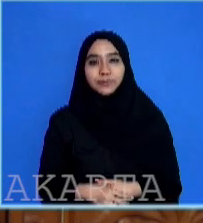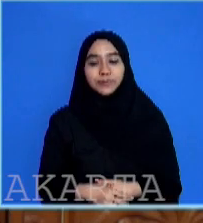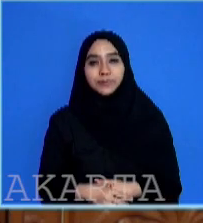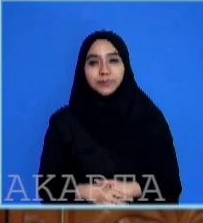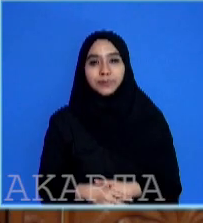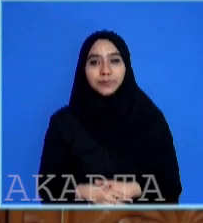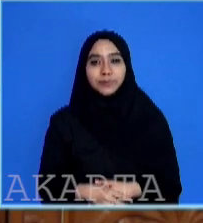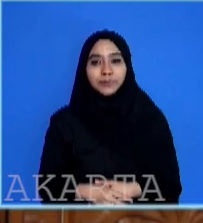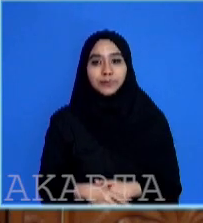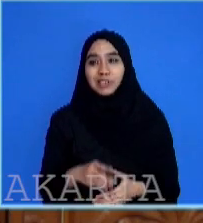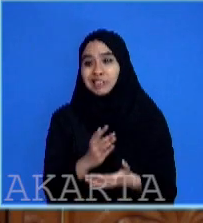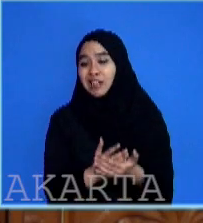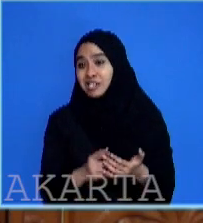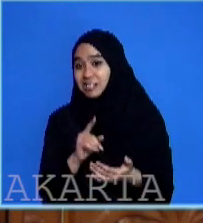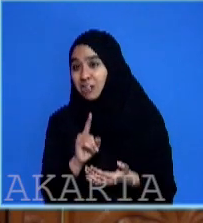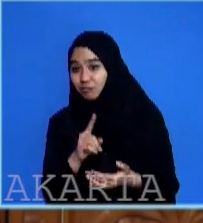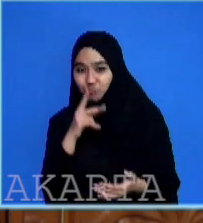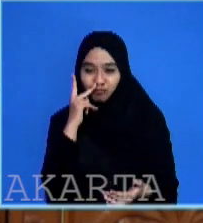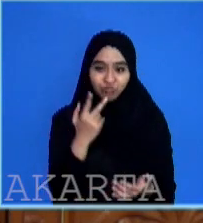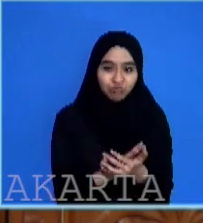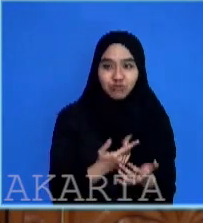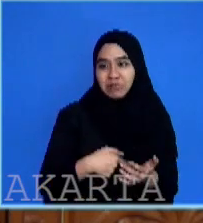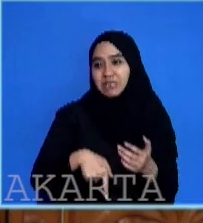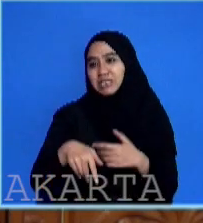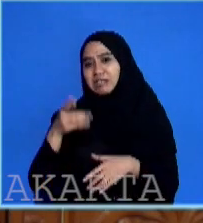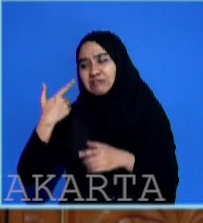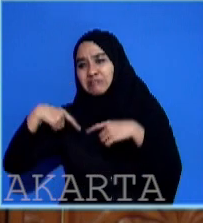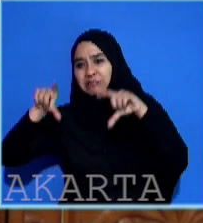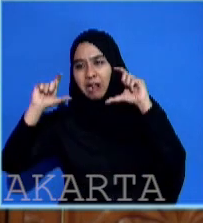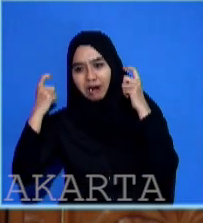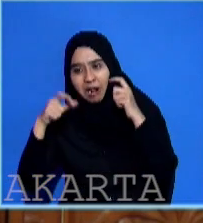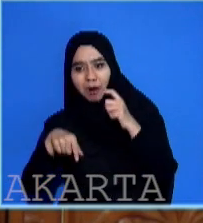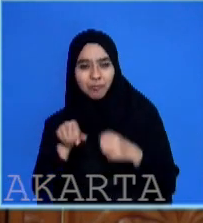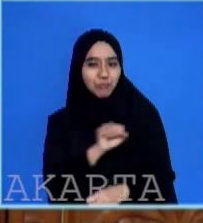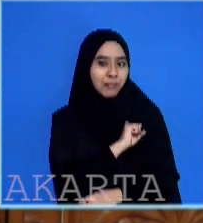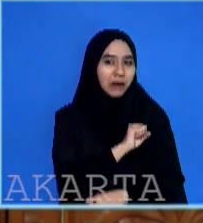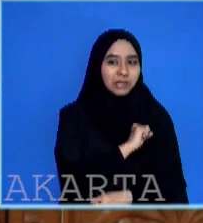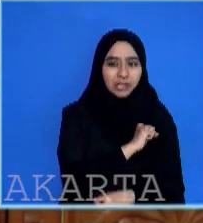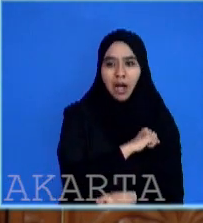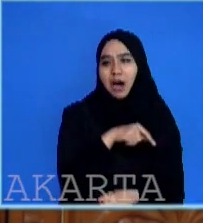pamirs salah bukjarah perjuanganus bangsa